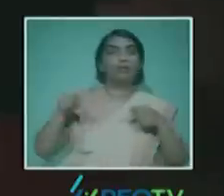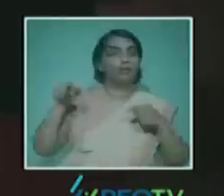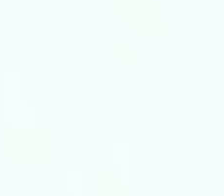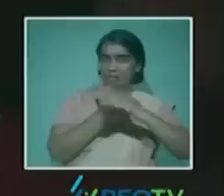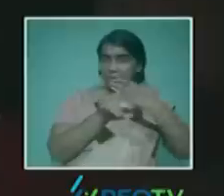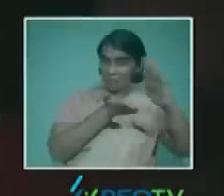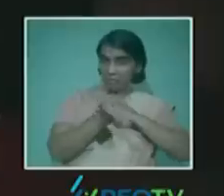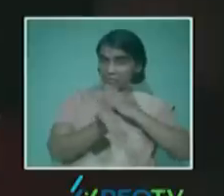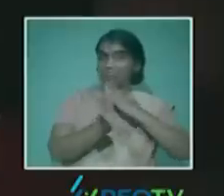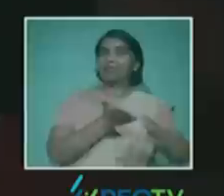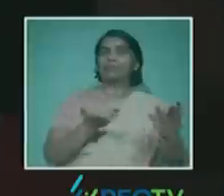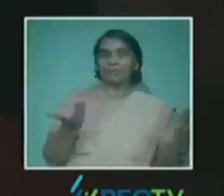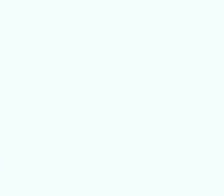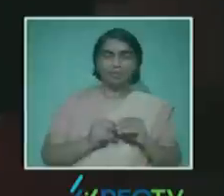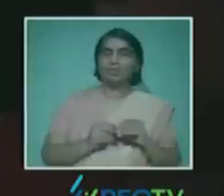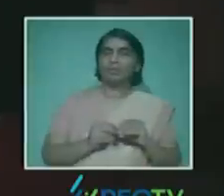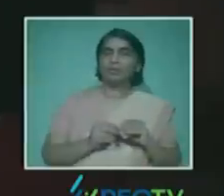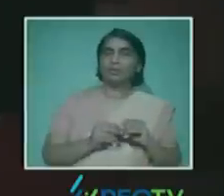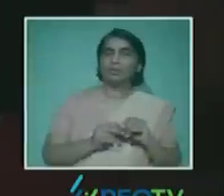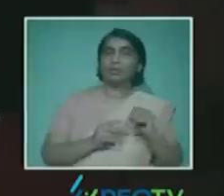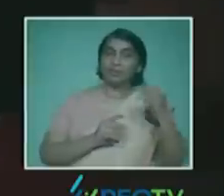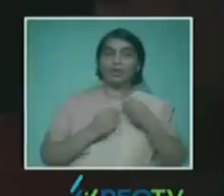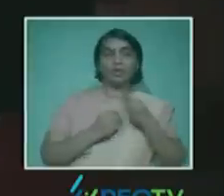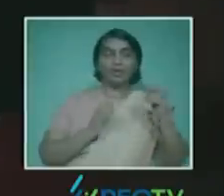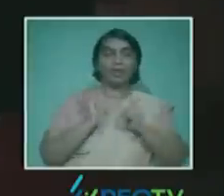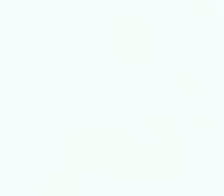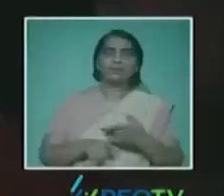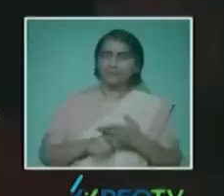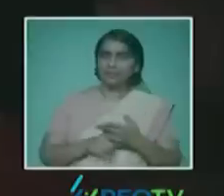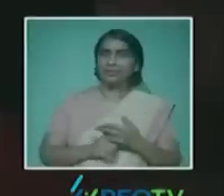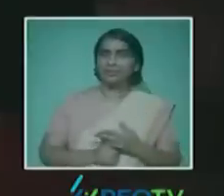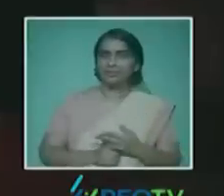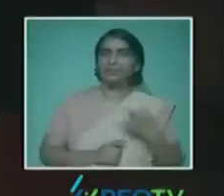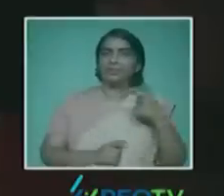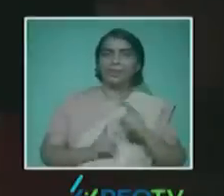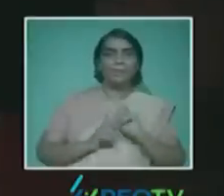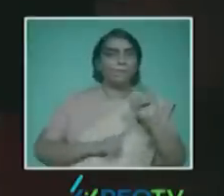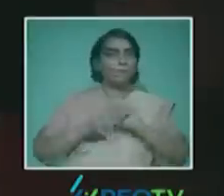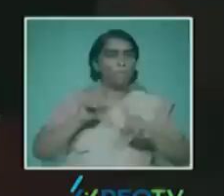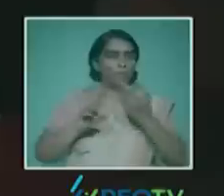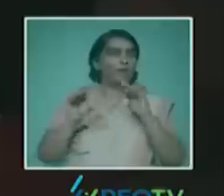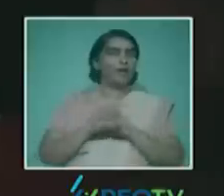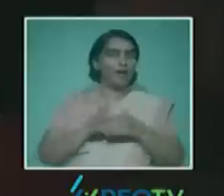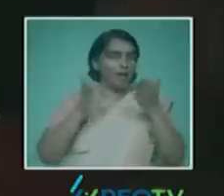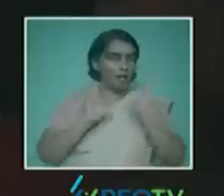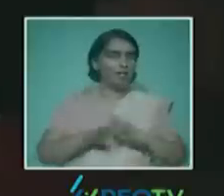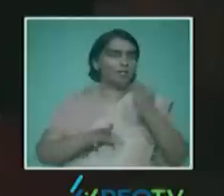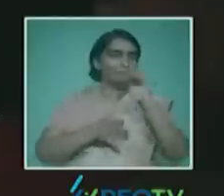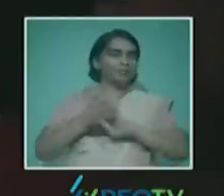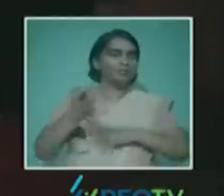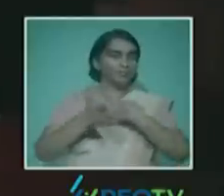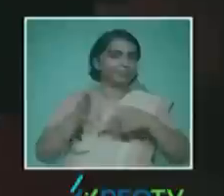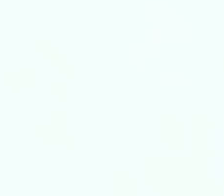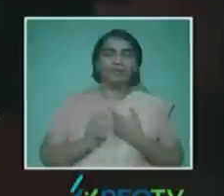බණක් කියනවා කනගුල සැලකිල්ල තමයි එතුමියට දෙනවා ජාතික ලැයිස්තු මන්ත්‍රී ධූරය එතුමිය මේ පාර්ලිමේන්තුවේ සහභාගී වෙන අන්තිම අයවැය විවාදෙට තමයි මේ